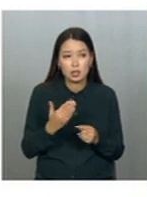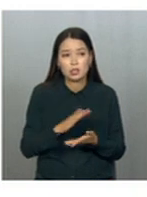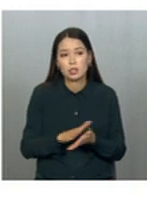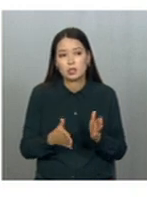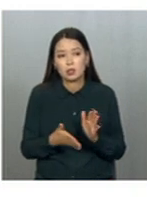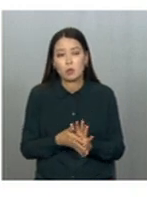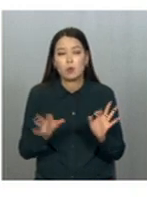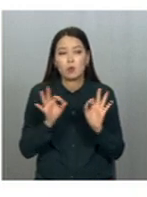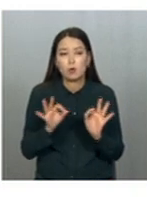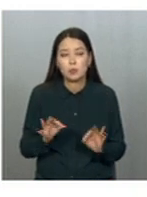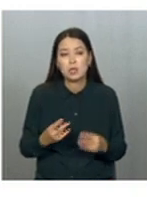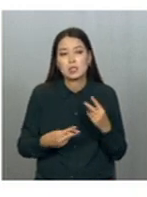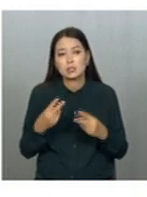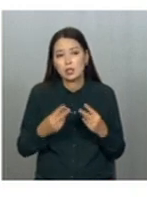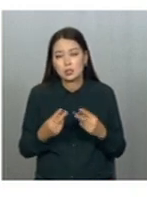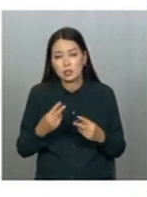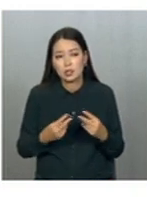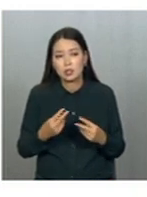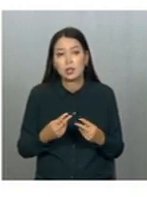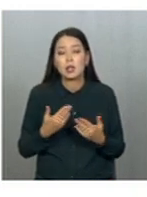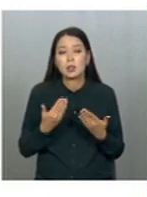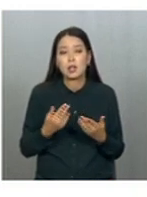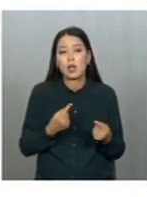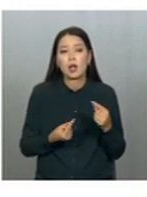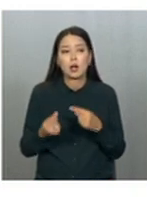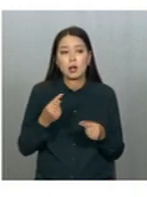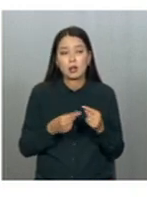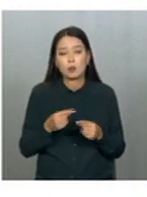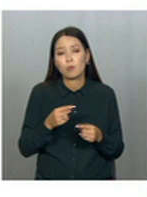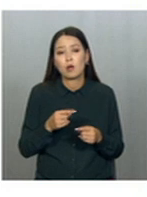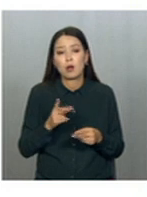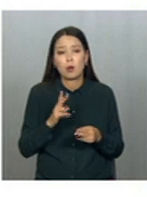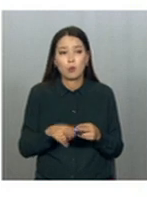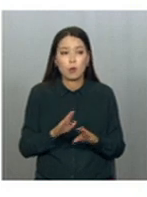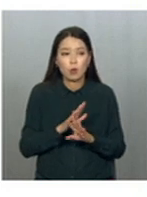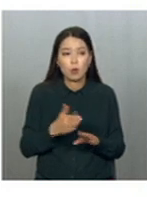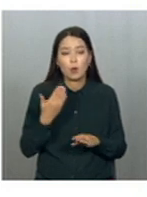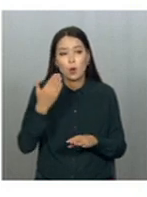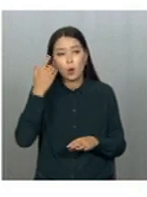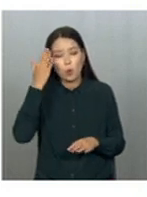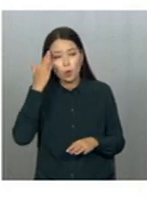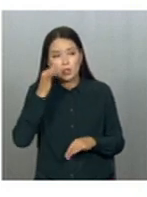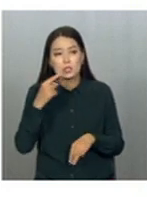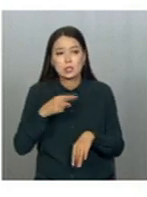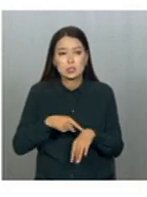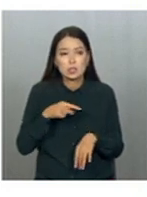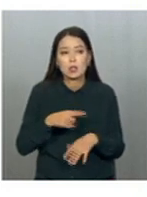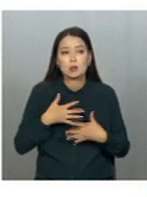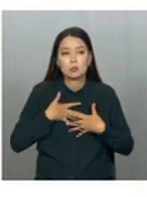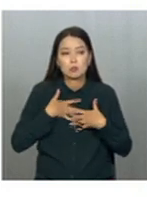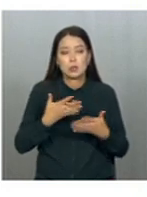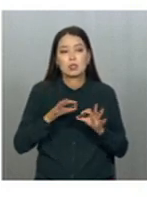жағдайларды, образдарды салыстыра, не қарама-қарсы қоя отырып, ой мен сезімді әсерлі жеткізуге